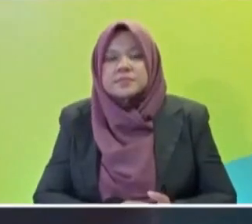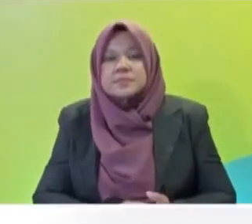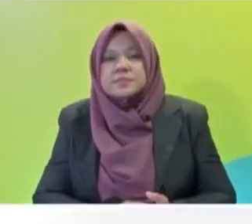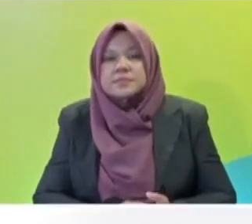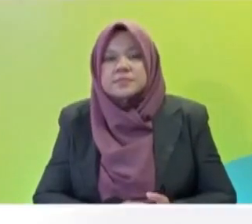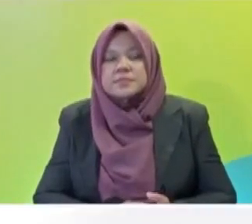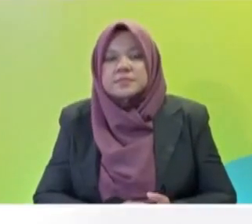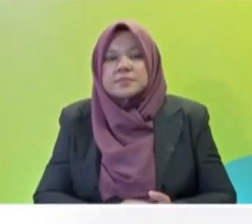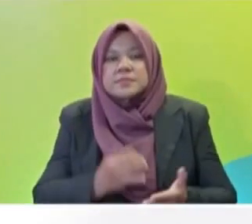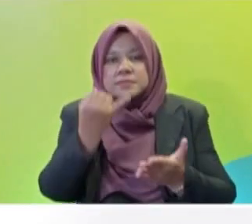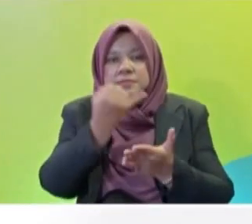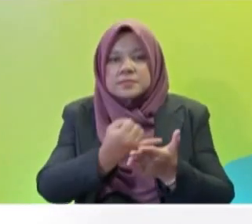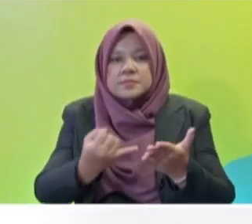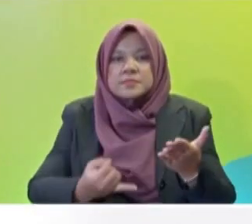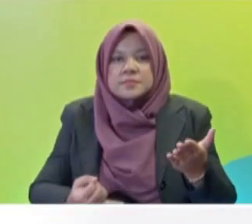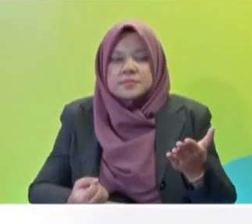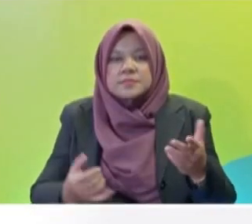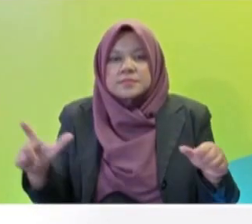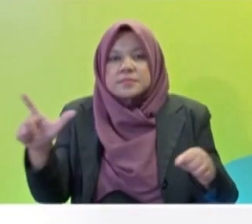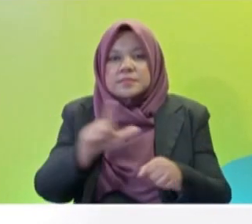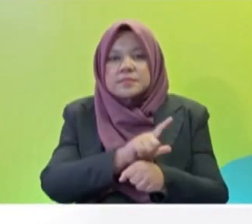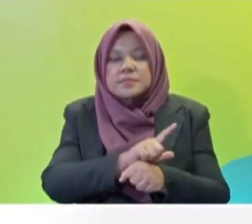sekarang lengkap